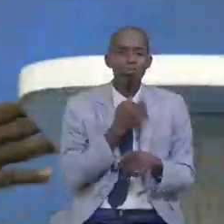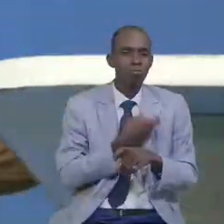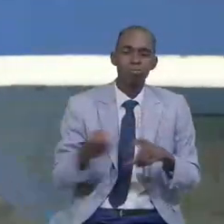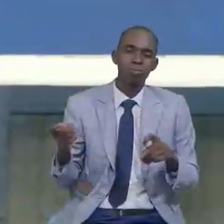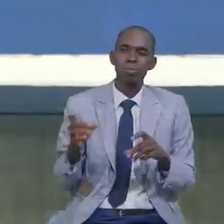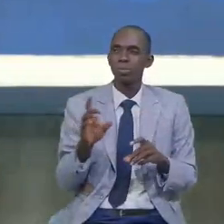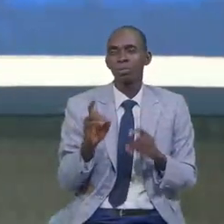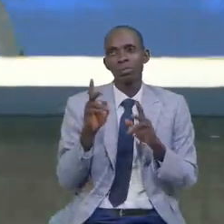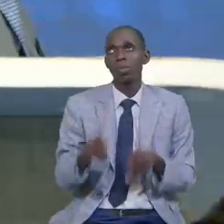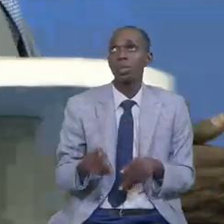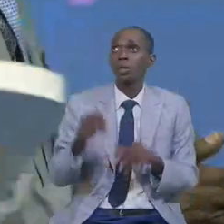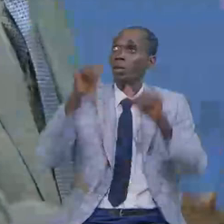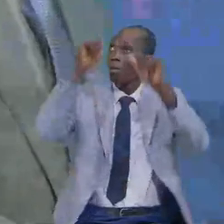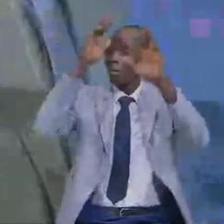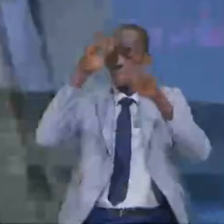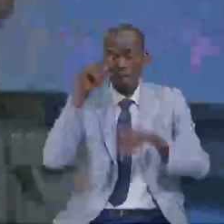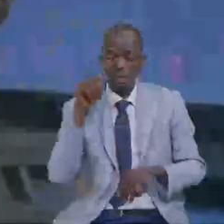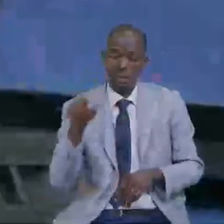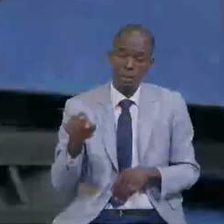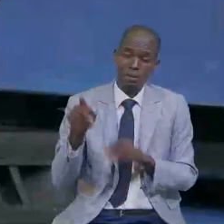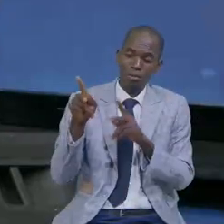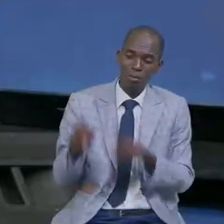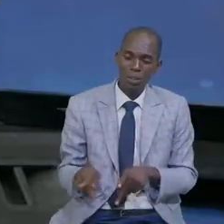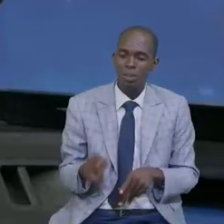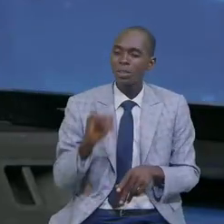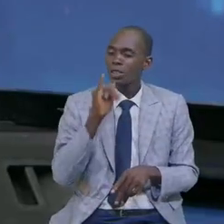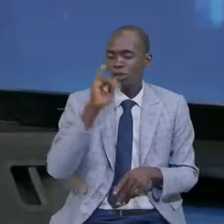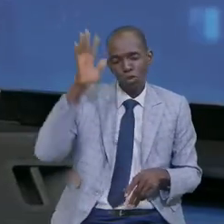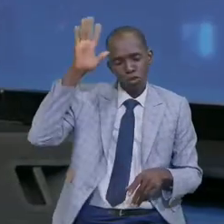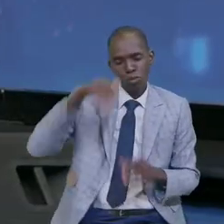ils sont violents, Père, celui-là, c'est un réprouvé.